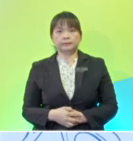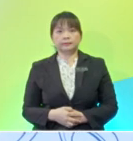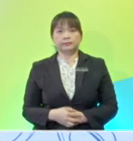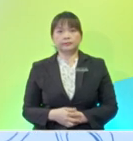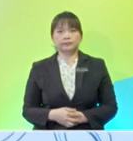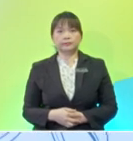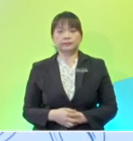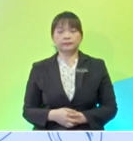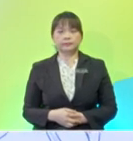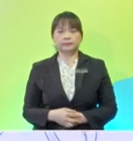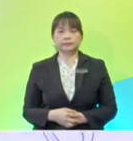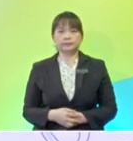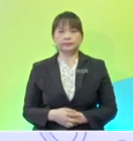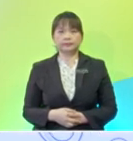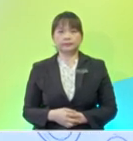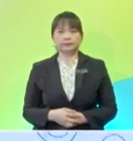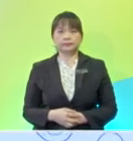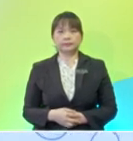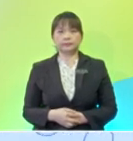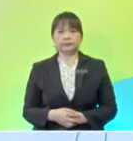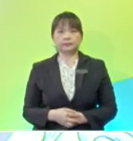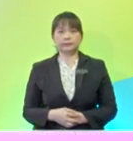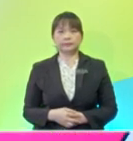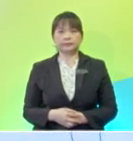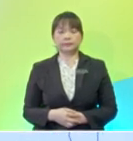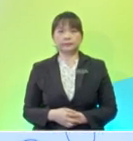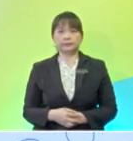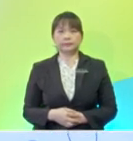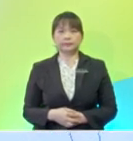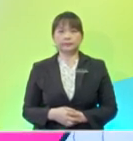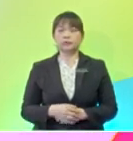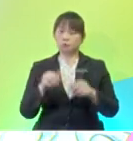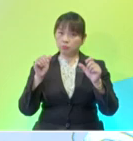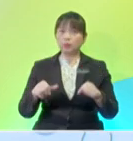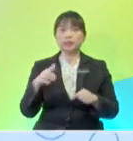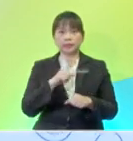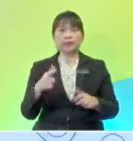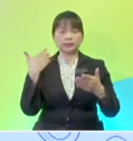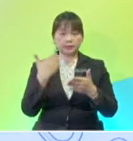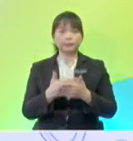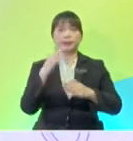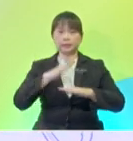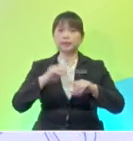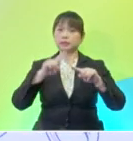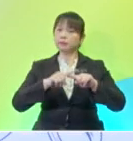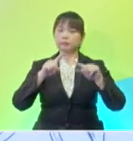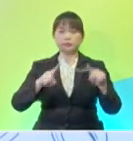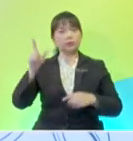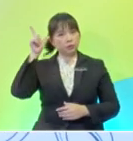teruskan lukis sampailah ke atas Oke tapi Lukman